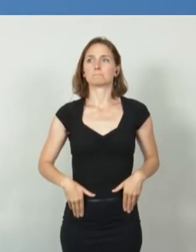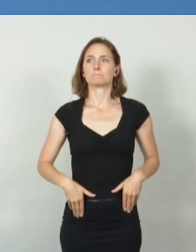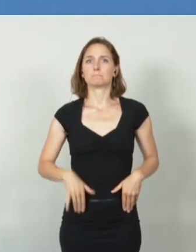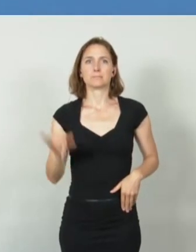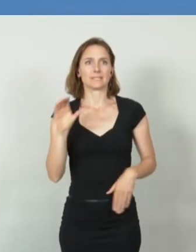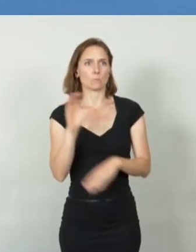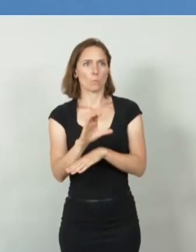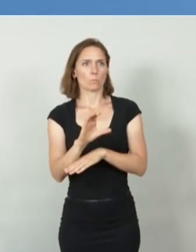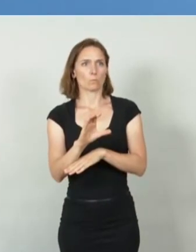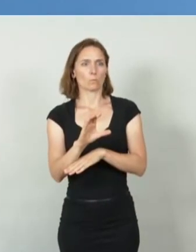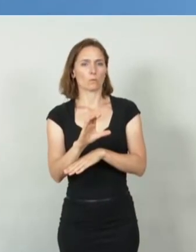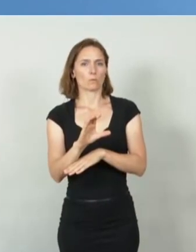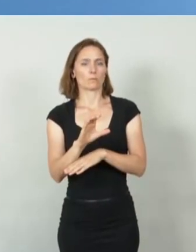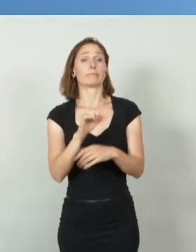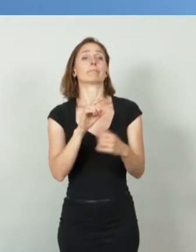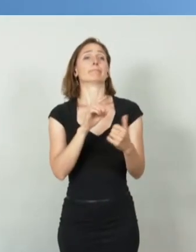contre alors